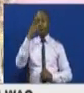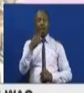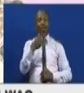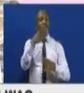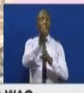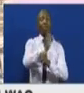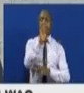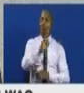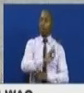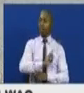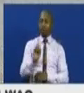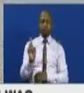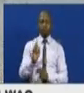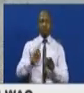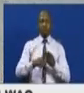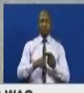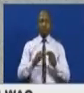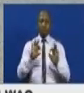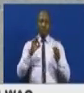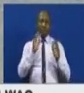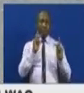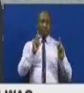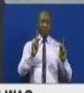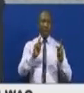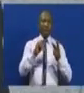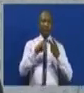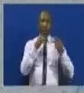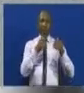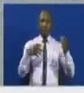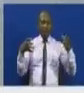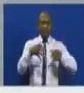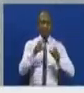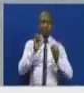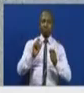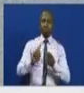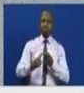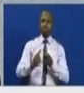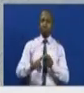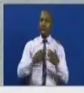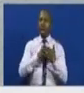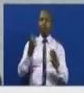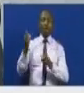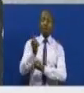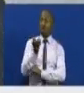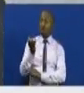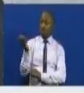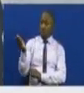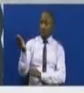utaupata kutoka wapi. Kwa jinsi ya kawaida vilabu lazima vitengee kwenye mtanziko wa kiuchumi, kwa sababu hakuna income yote ambayo